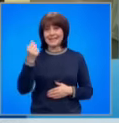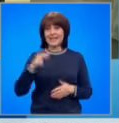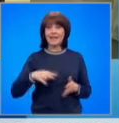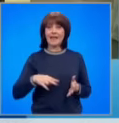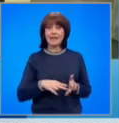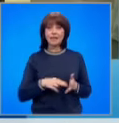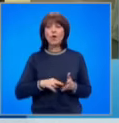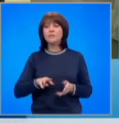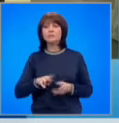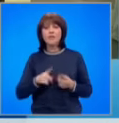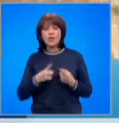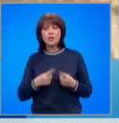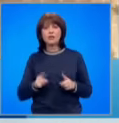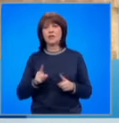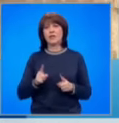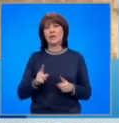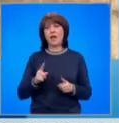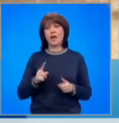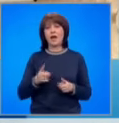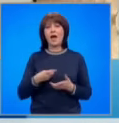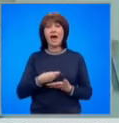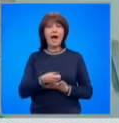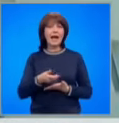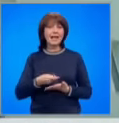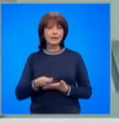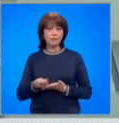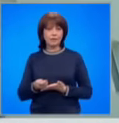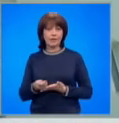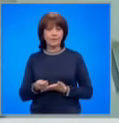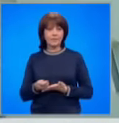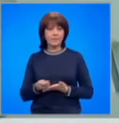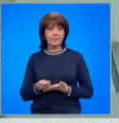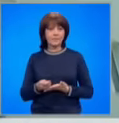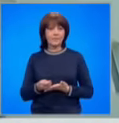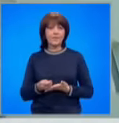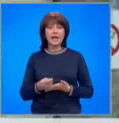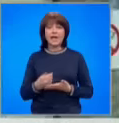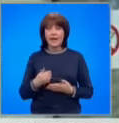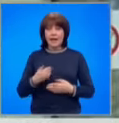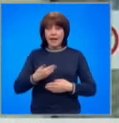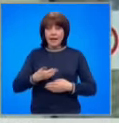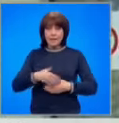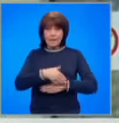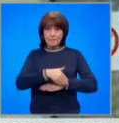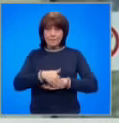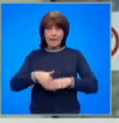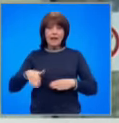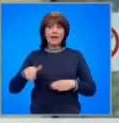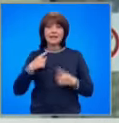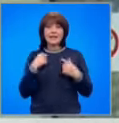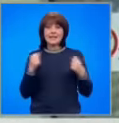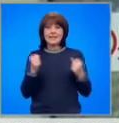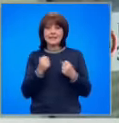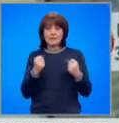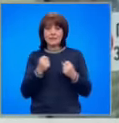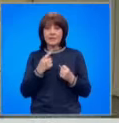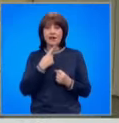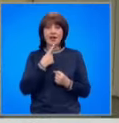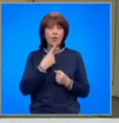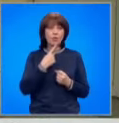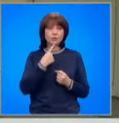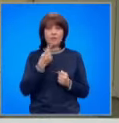другите разходи. Подробностите в репортажа. На прага на зимата и в условията на растящи цени на сметки